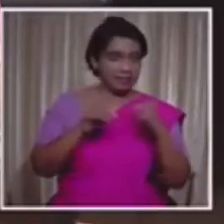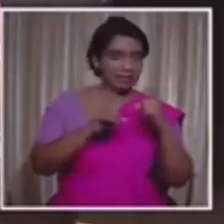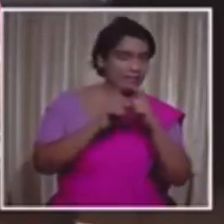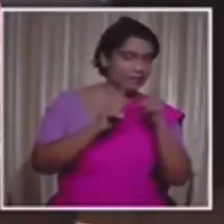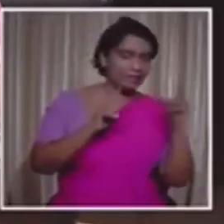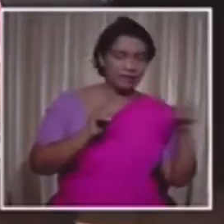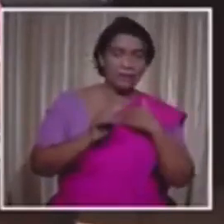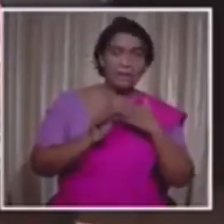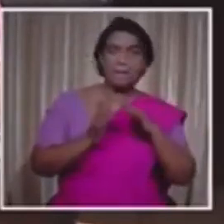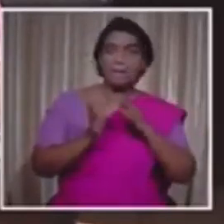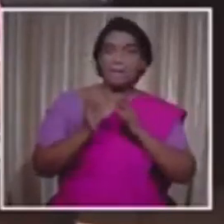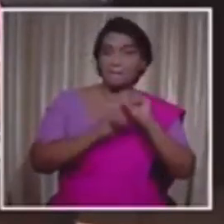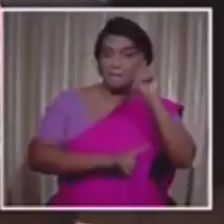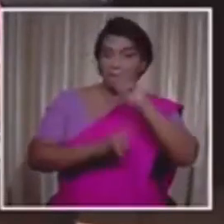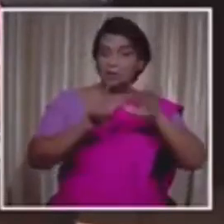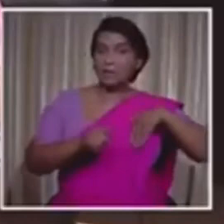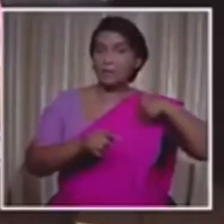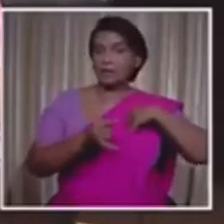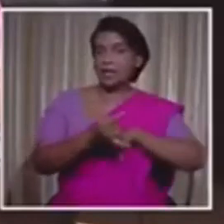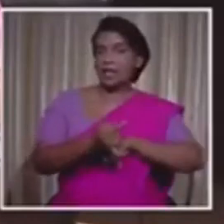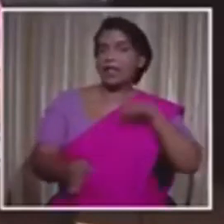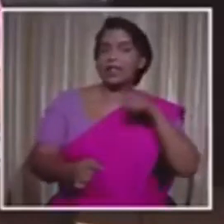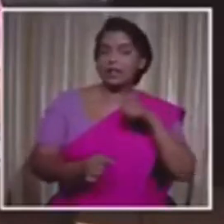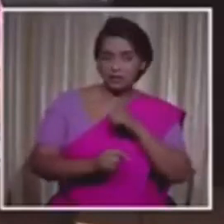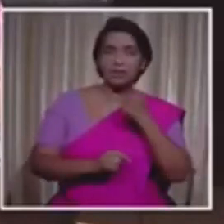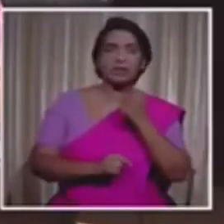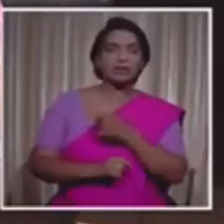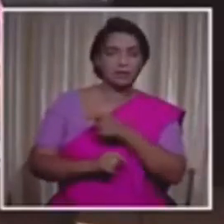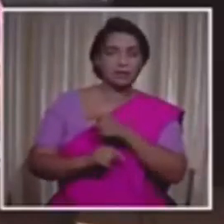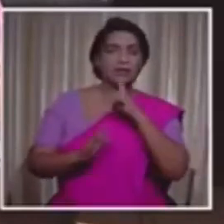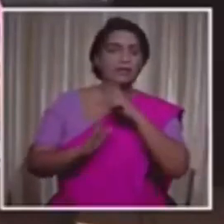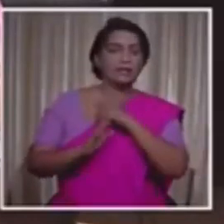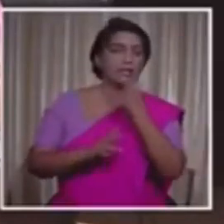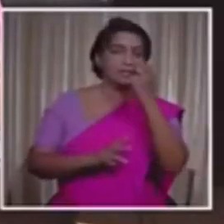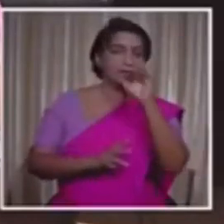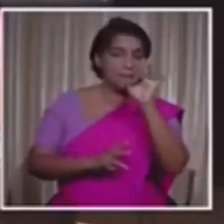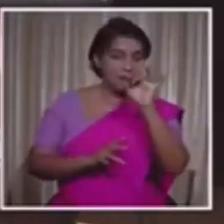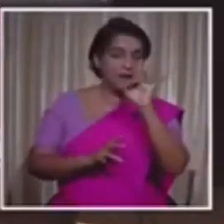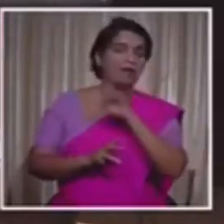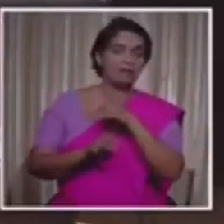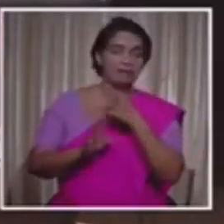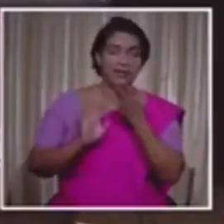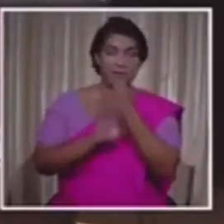2022 ජූලි මාස 15 වෙනි සිකුරාදා ශ්‍රී ජයවර්ධනපුර කෝට්ටේ